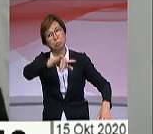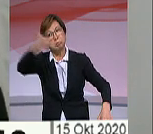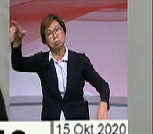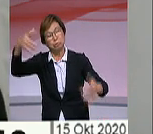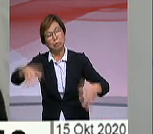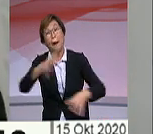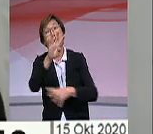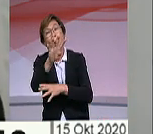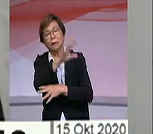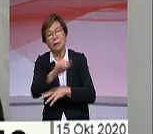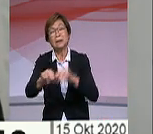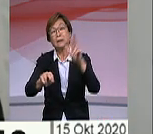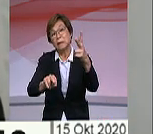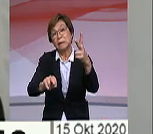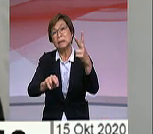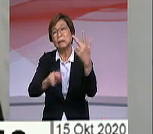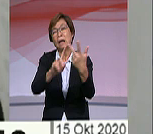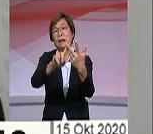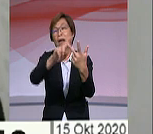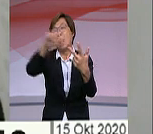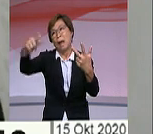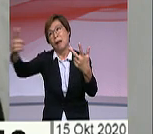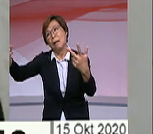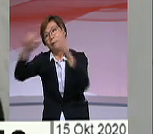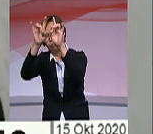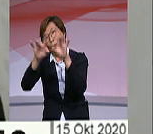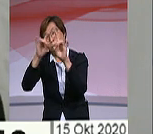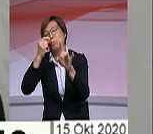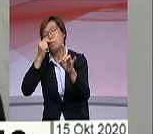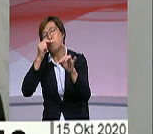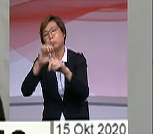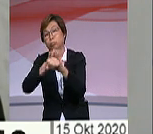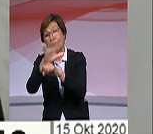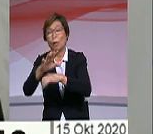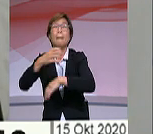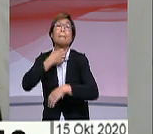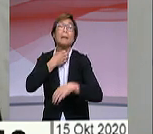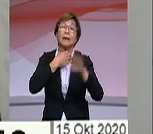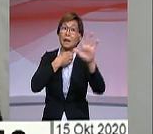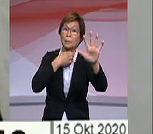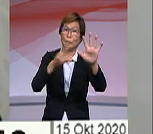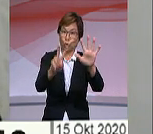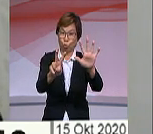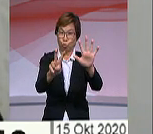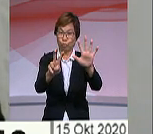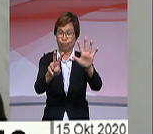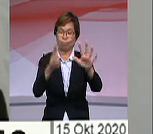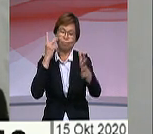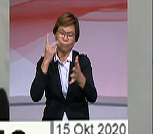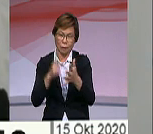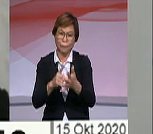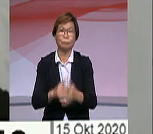Sabah dan 3 kes daripada lain-lain saringan COVID-19. Di negeri Perak, 52 kes telah pun